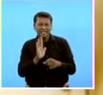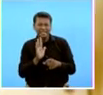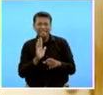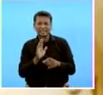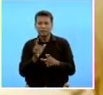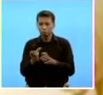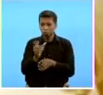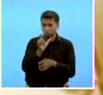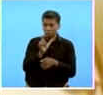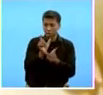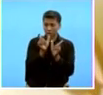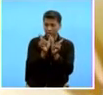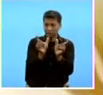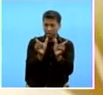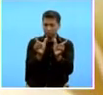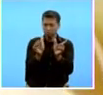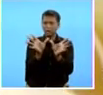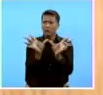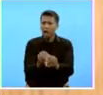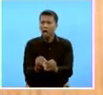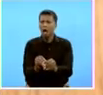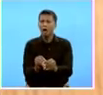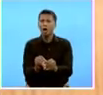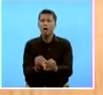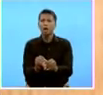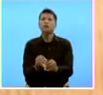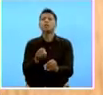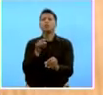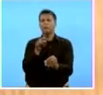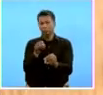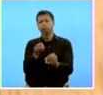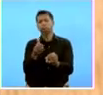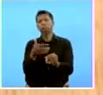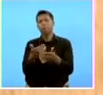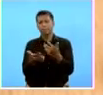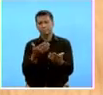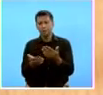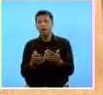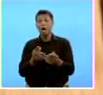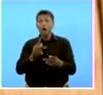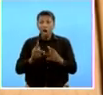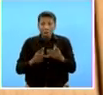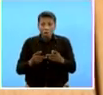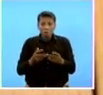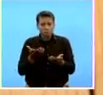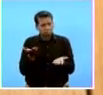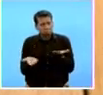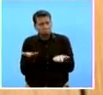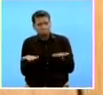susunya dihilangkan menjadi kental manis. Saya kira itu juga hal yang rasional kalau memang komposisi susu di